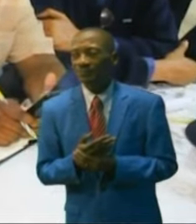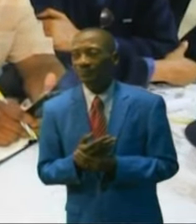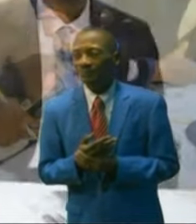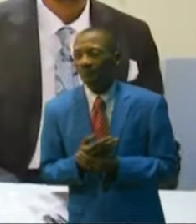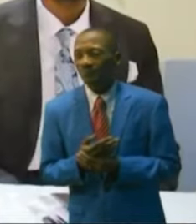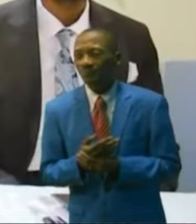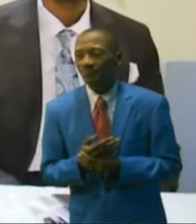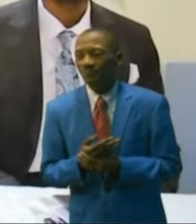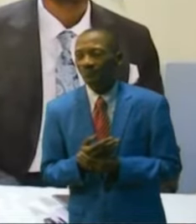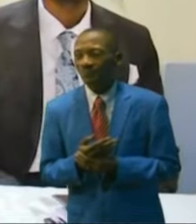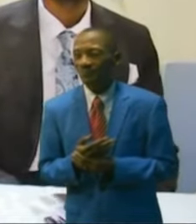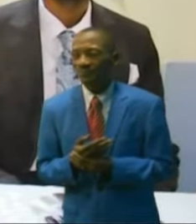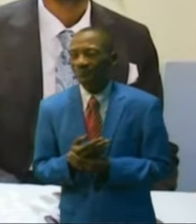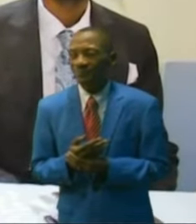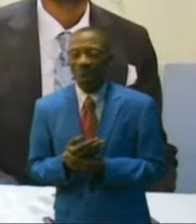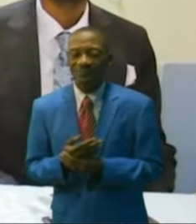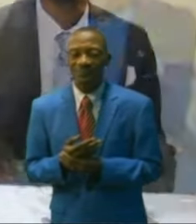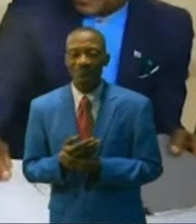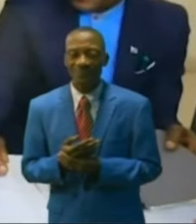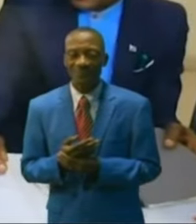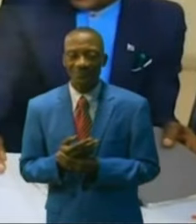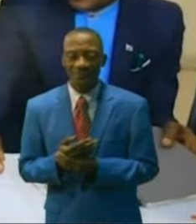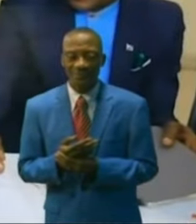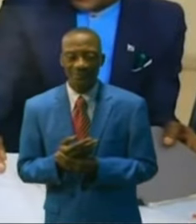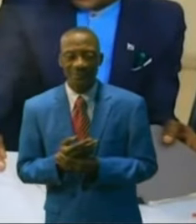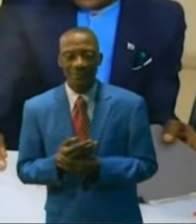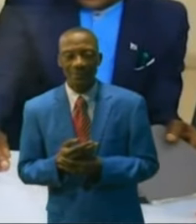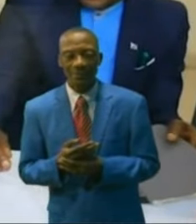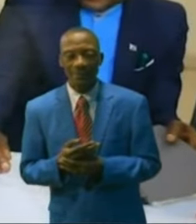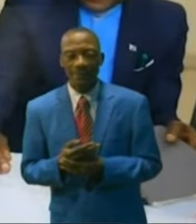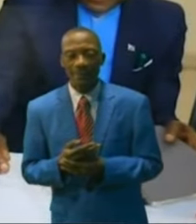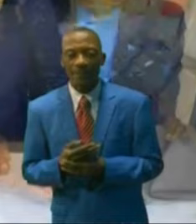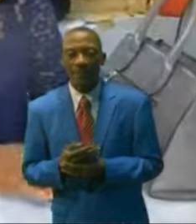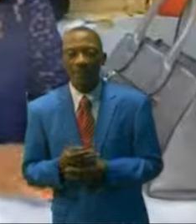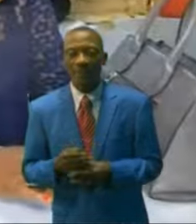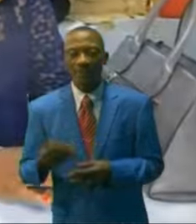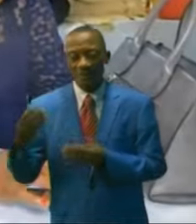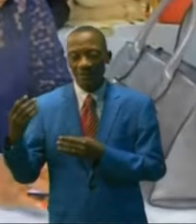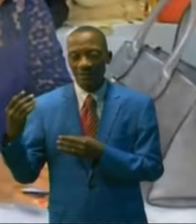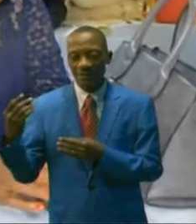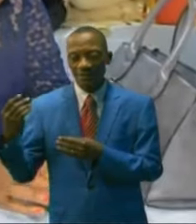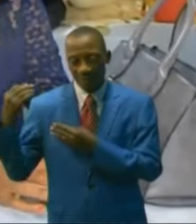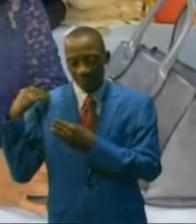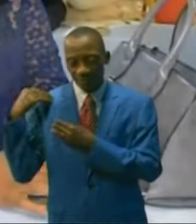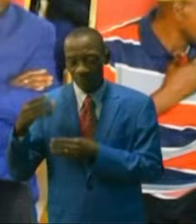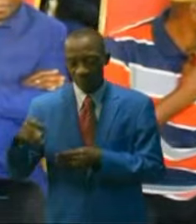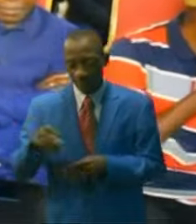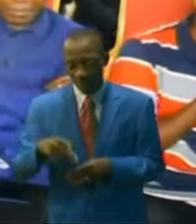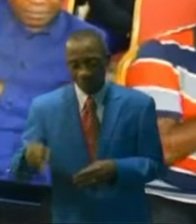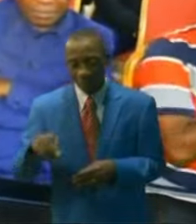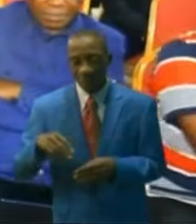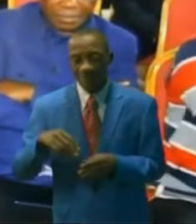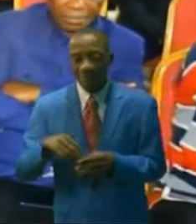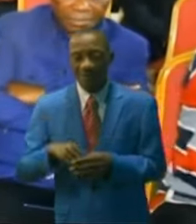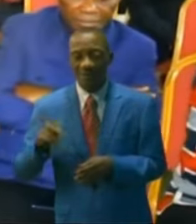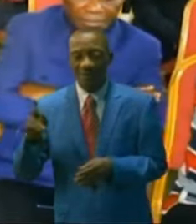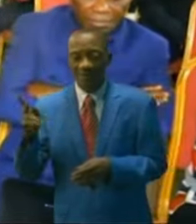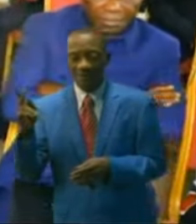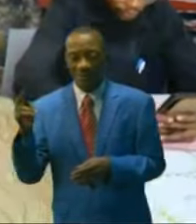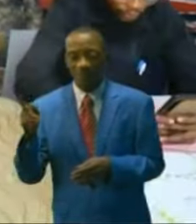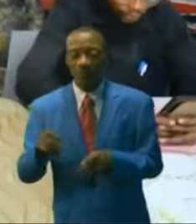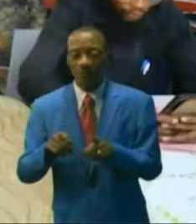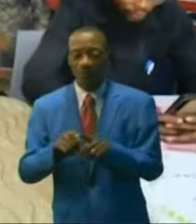l'établissement de l'équilibre entre l'organe délibérant et l'exécutif provincial et la mise à niveau de membres du gouvernement